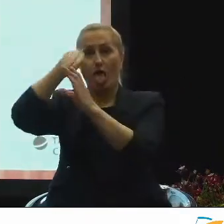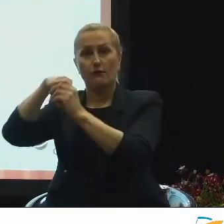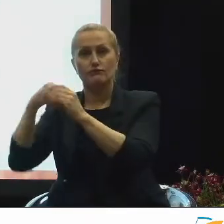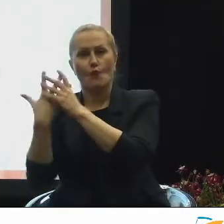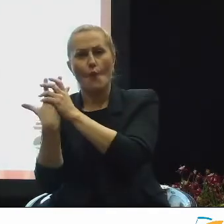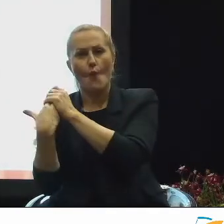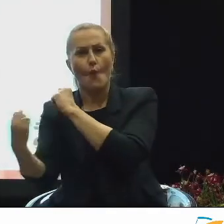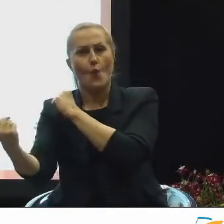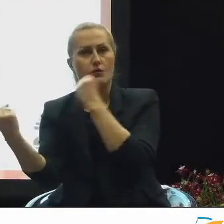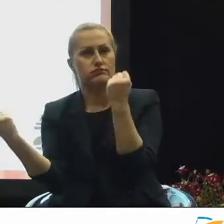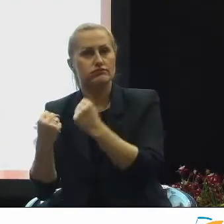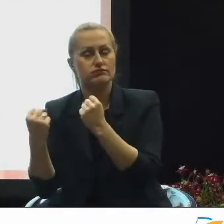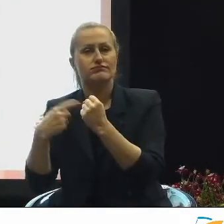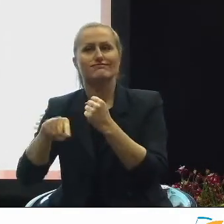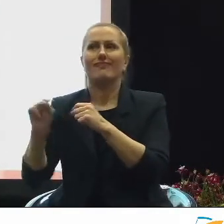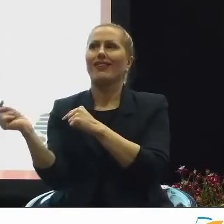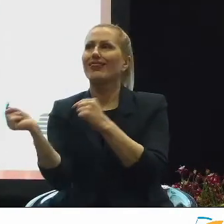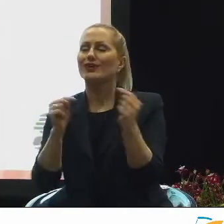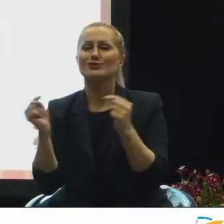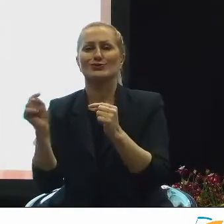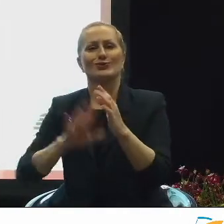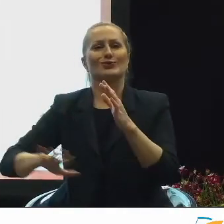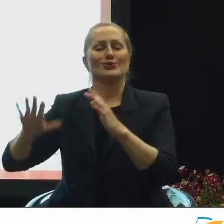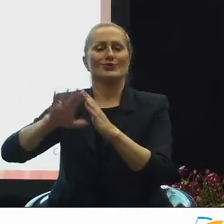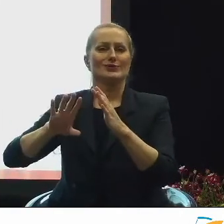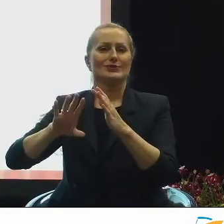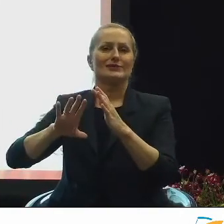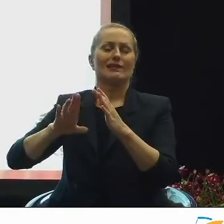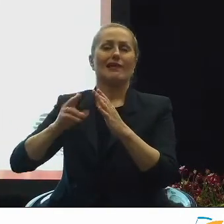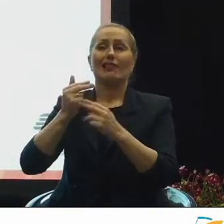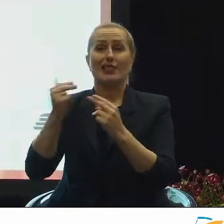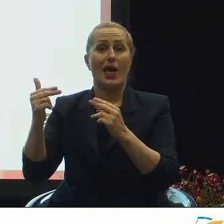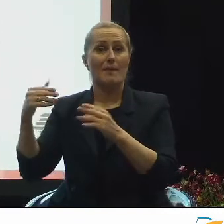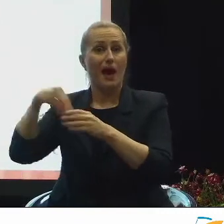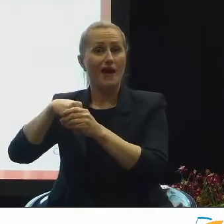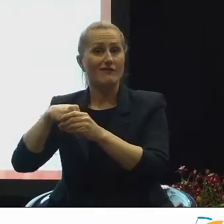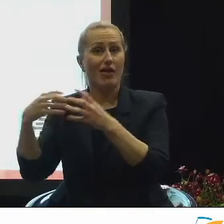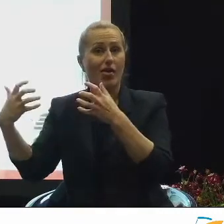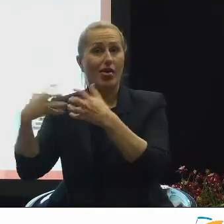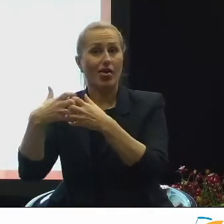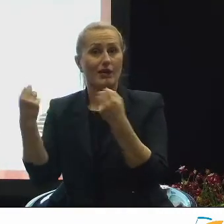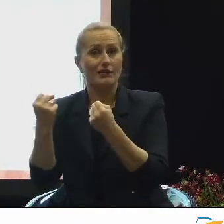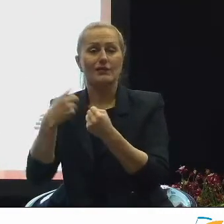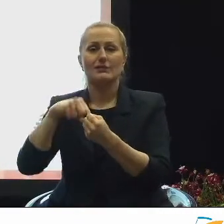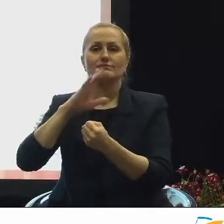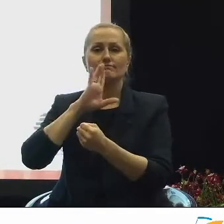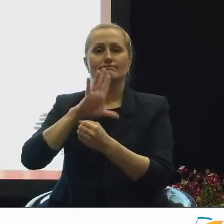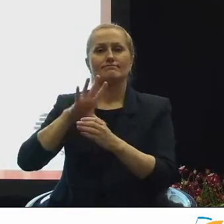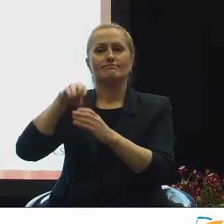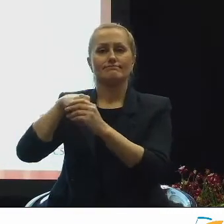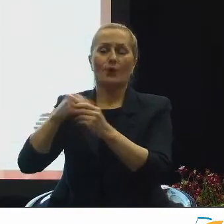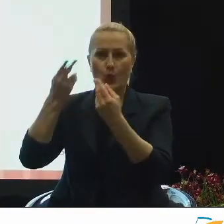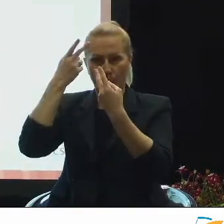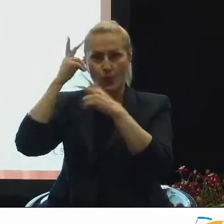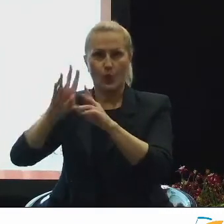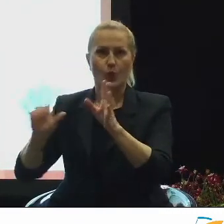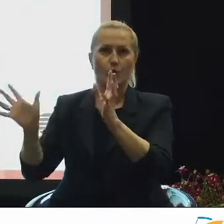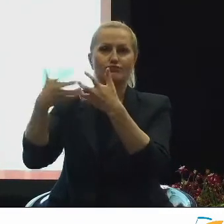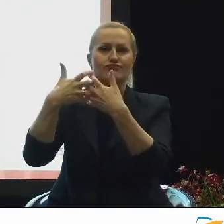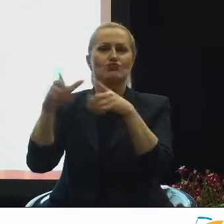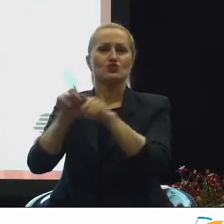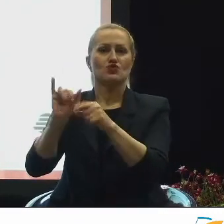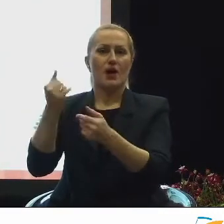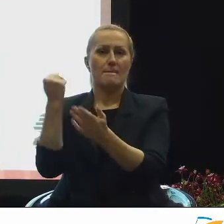społeczny dyskusji o niektórych, o tych zagadnieniach, to one stają się częścią obowiązującego prawa. Myślę,